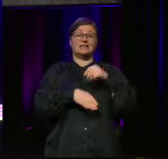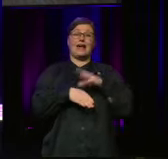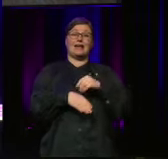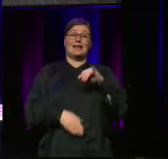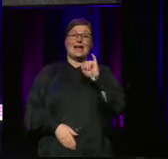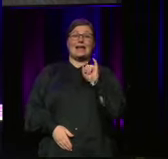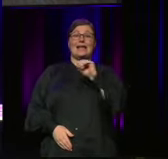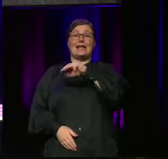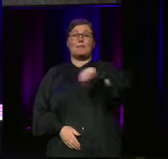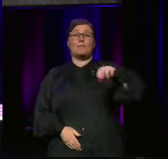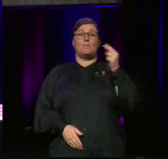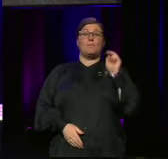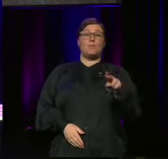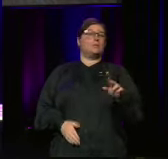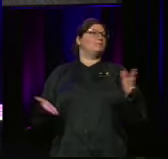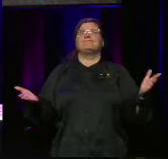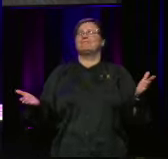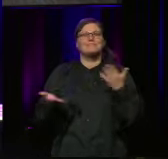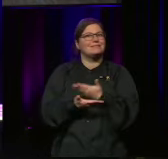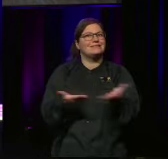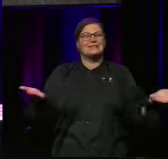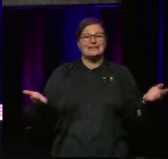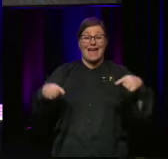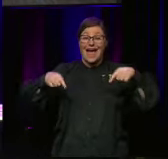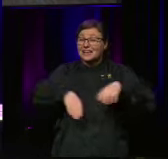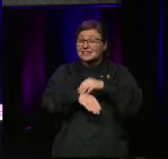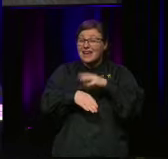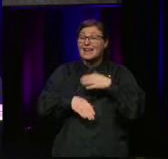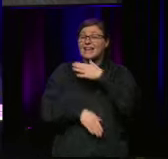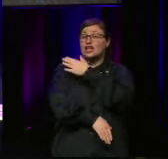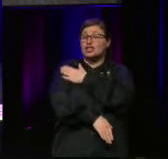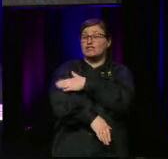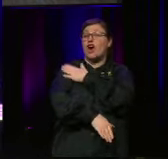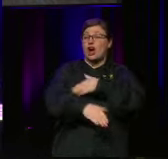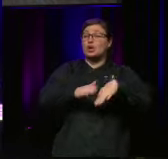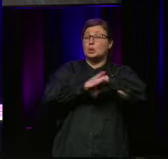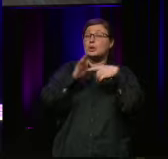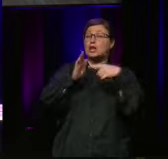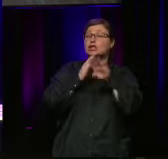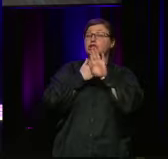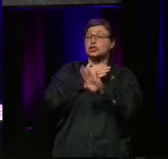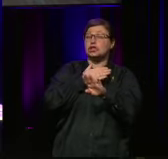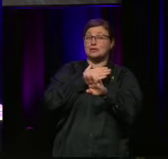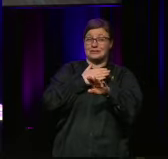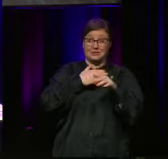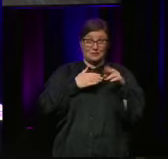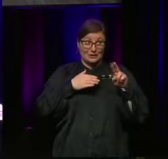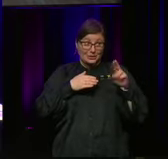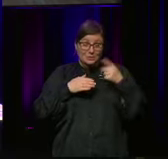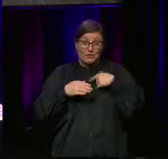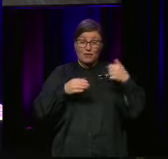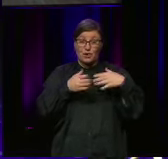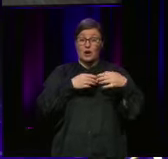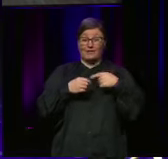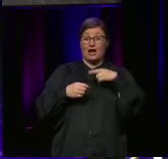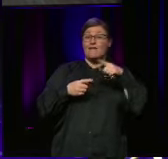ett ganska svagt grundlagsskydd, och det är någonting som vi behöver göra åt. I synnerhet nu när vi har ett val om 10 månader.